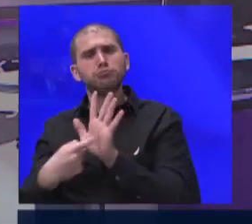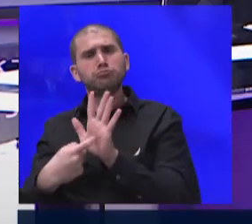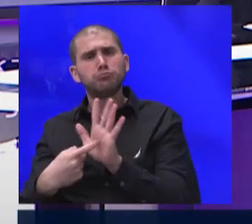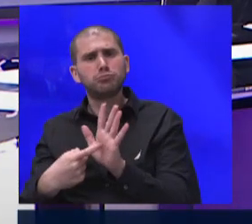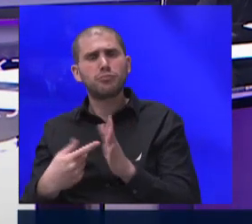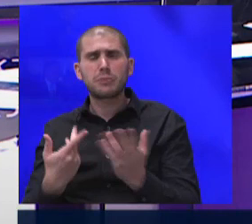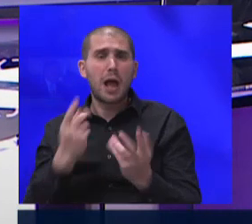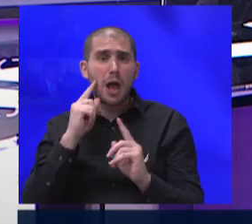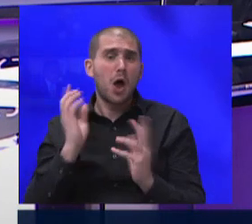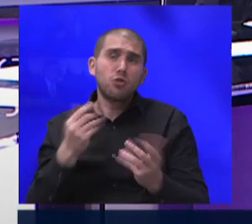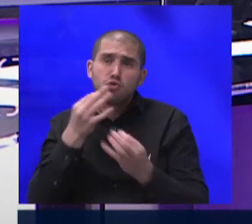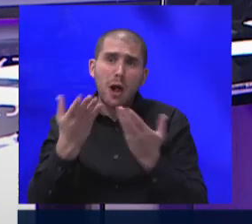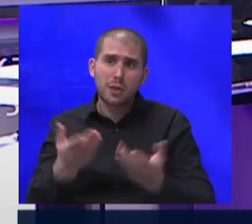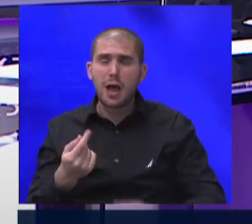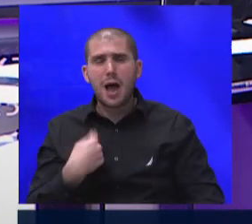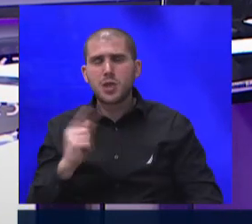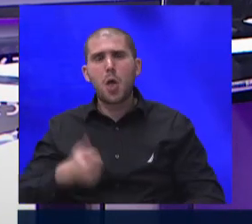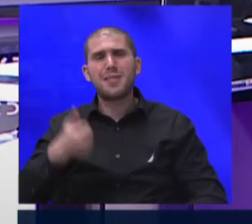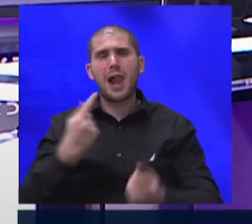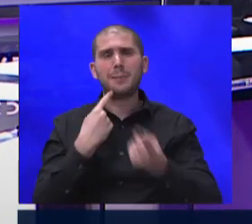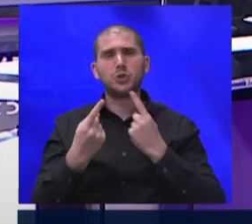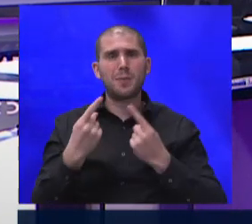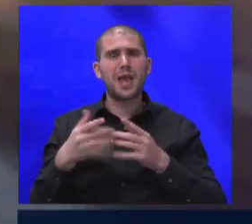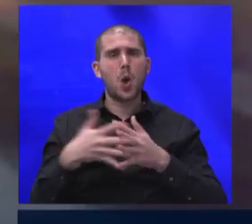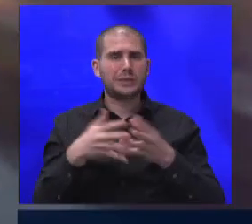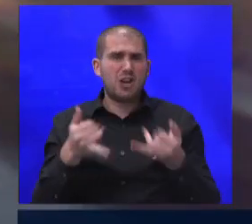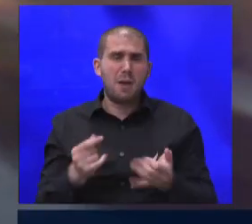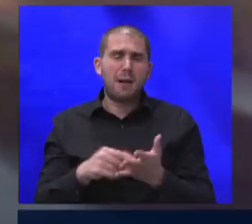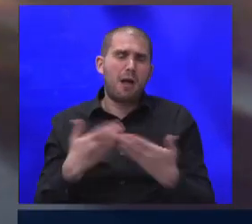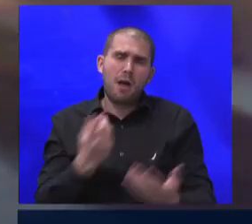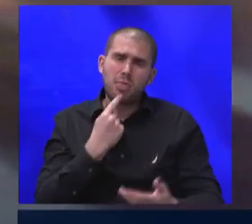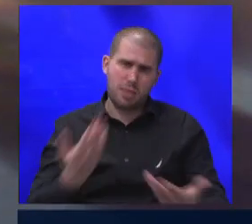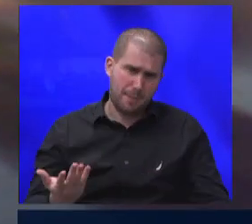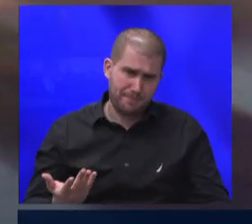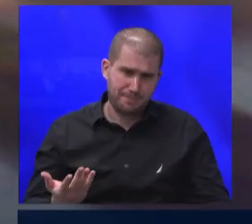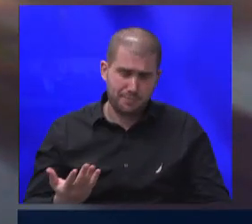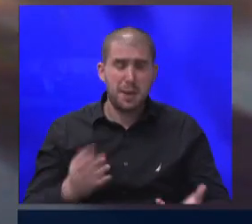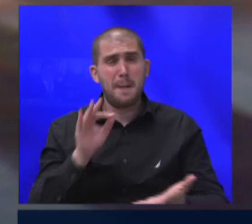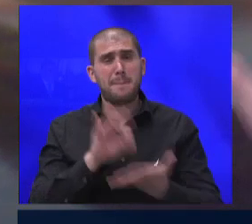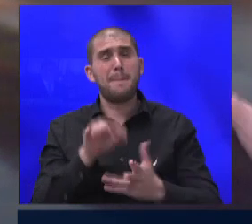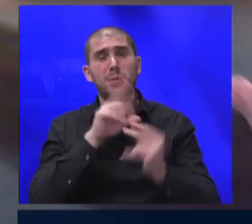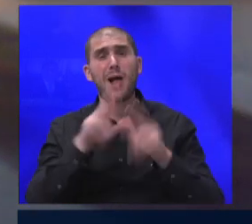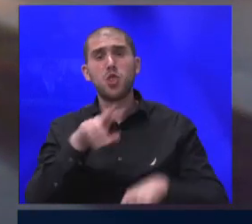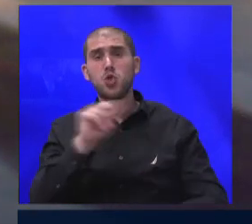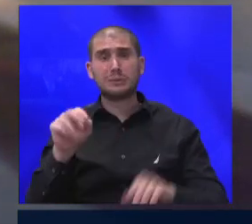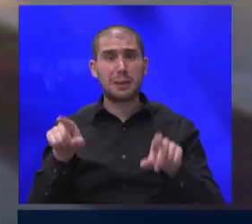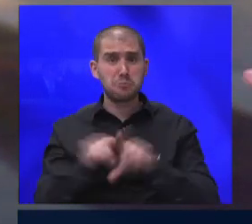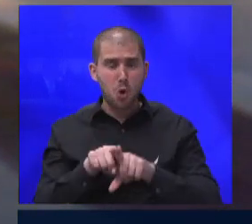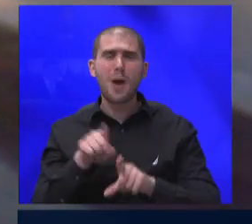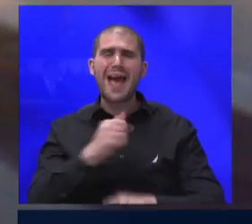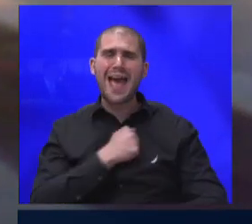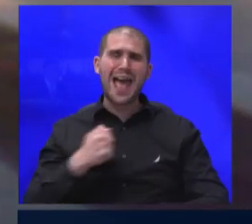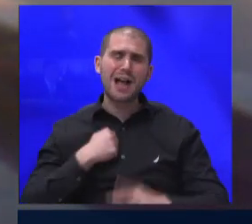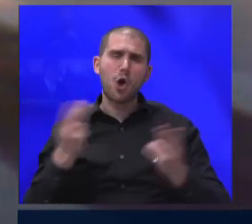לא אנהל מסע ומתן קואליציוני כרגע, כי אין בזה טעם. כאשר מדברים על נושאים כאלה, אגו הוא בוודאי לא יכול להיות